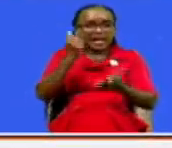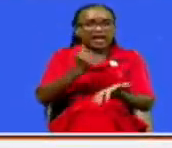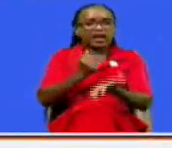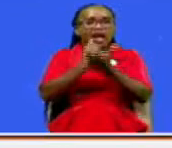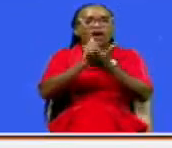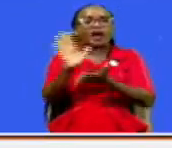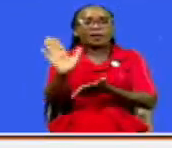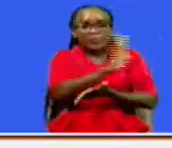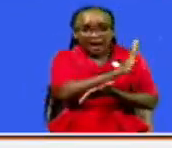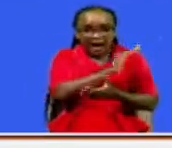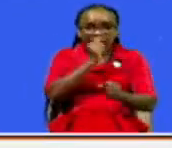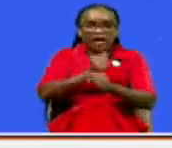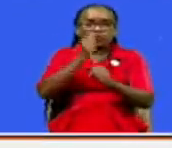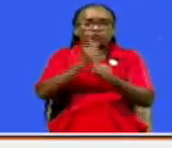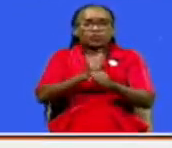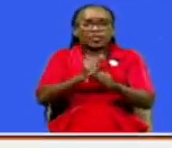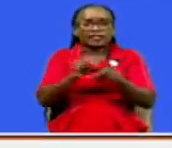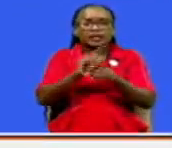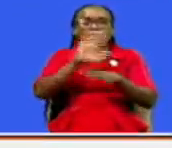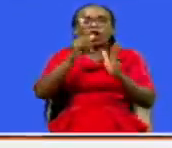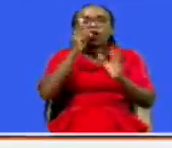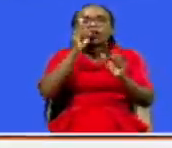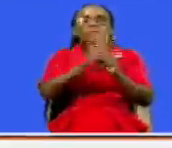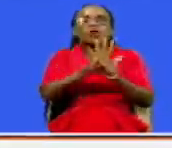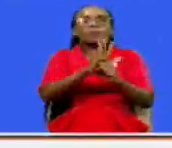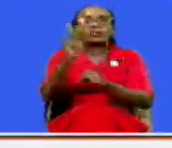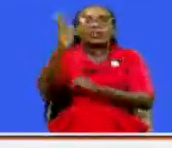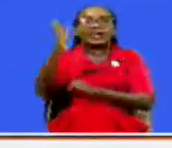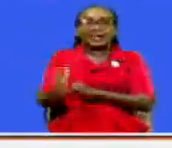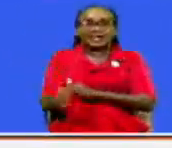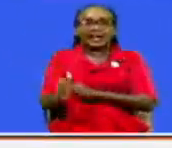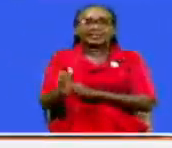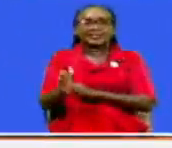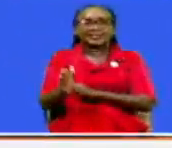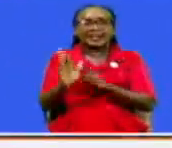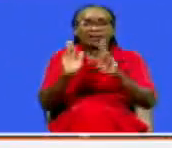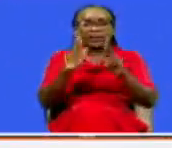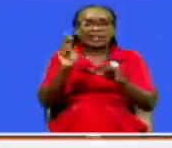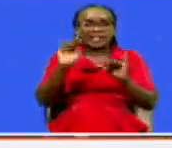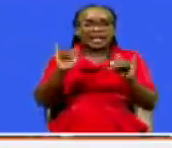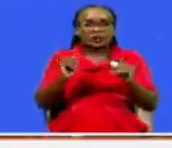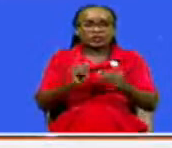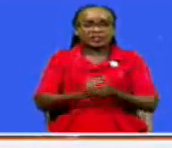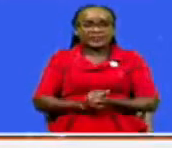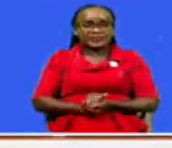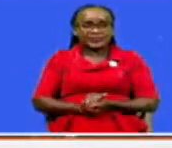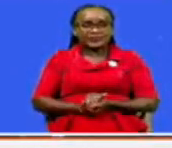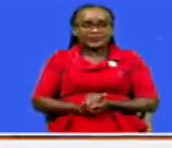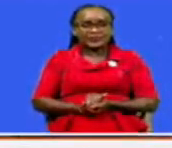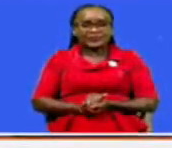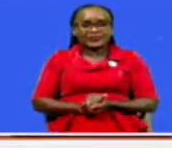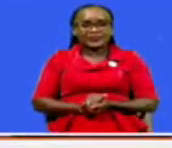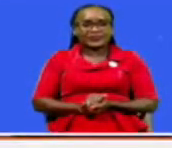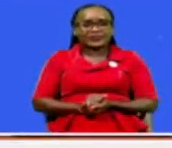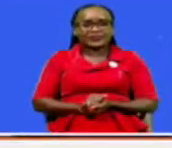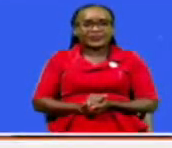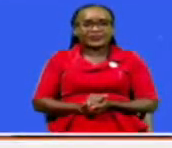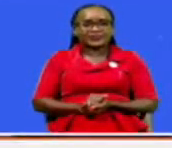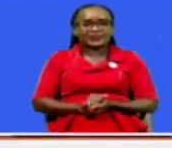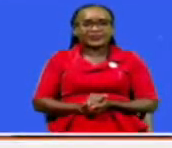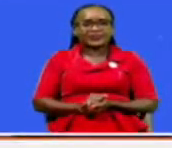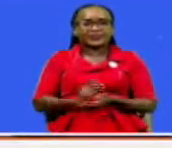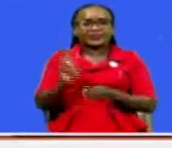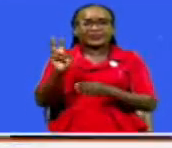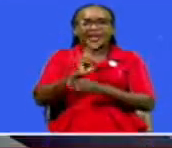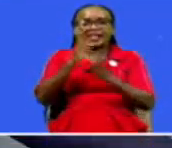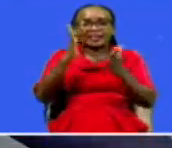wasaidizi wake kutekeleza ahadi zake kwa Kenya. Muremi Mwangi, KTN News. Na mtazamaji, taarifa